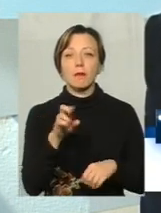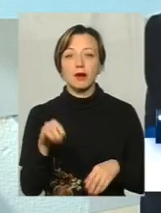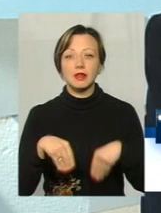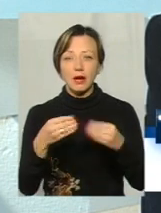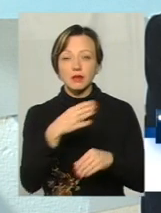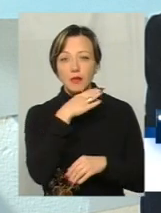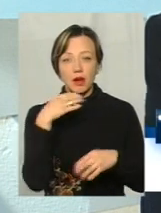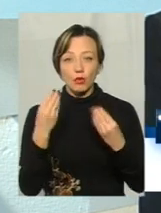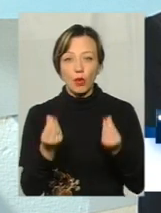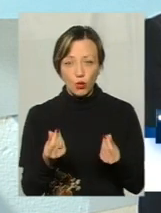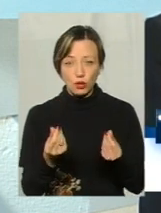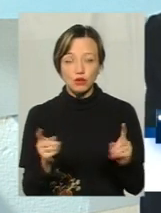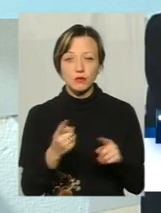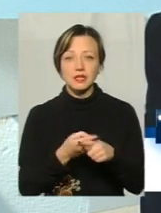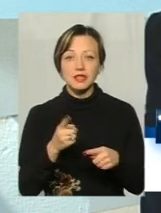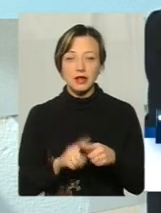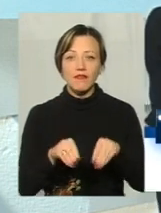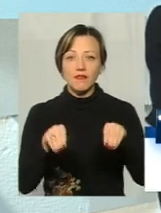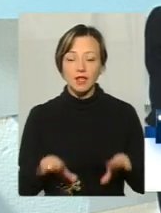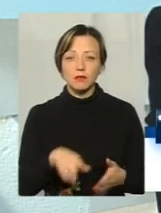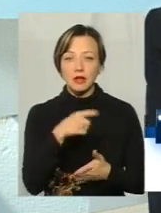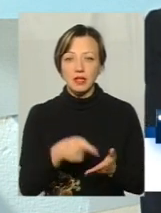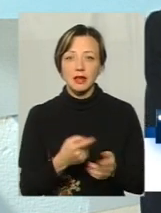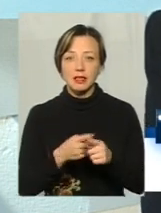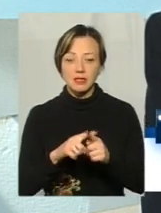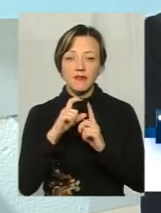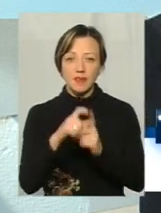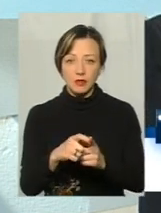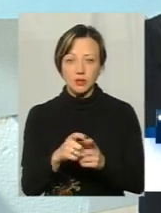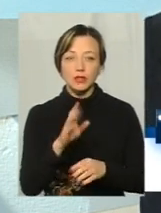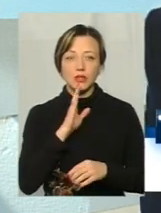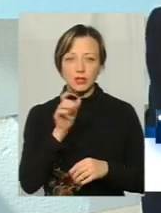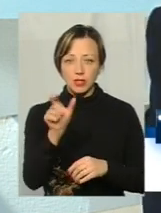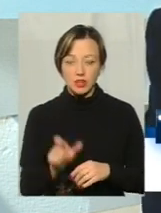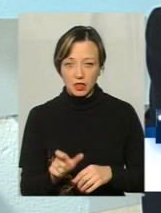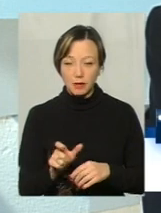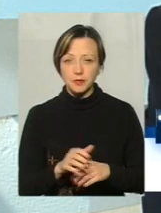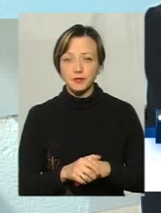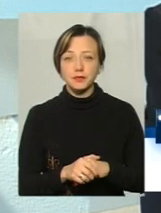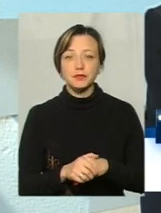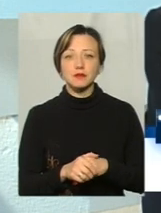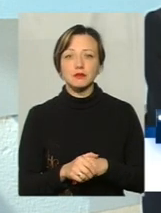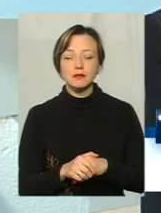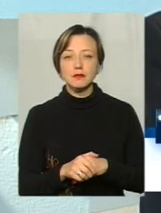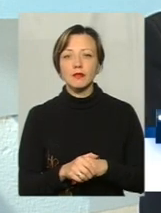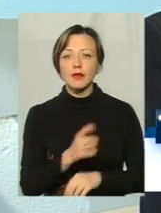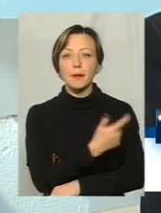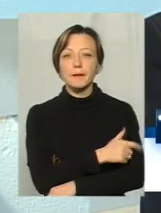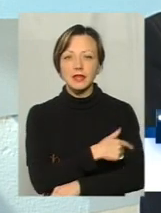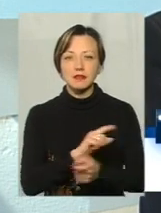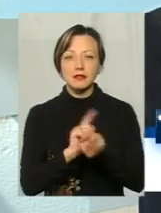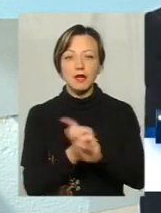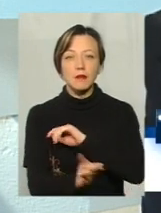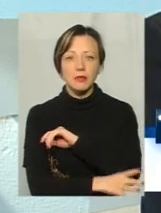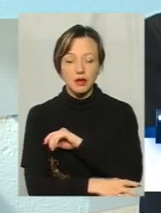дати багато коштів, щоб це вирішити питання, це відповідь цієї жінки. Значить, медицина стала